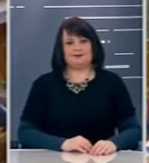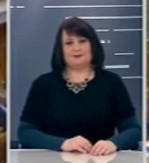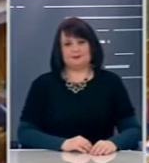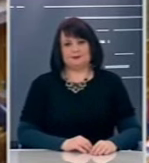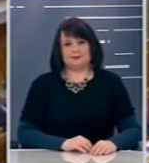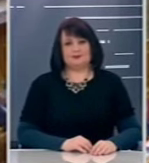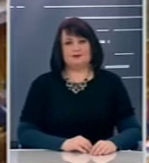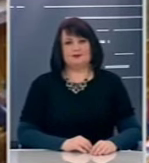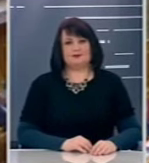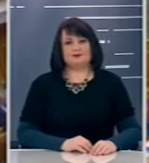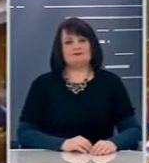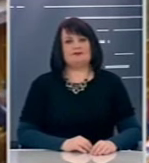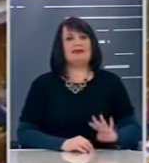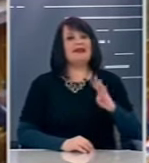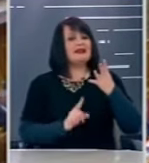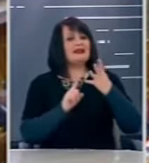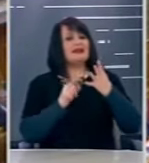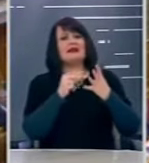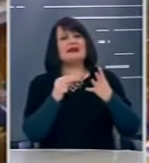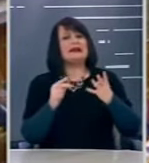Και αυτό το δεδομένο είναι ότι